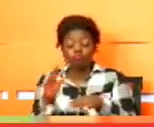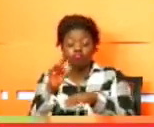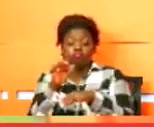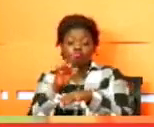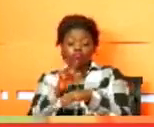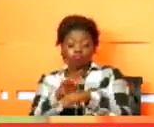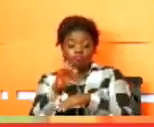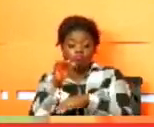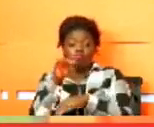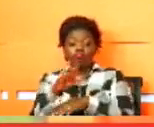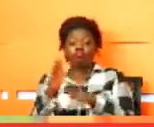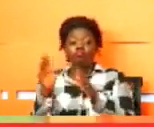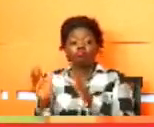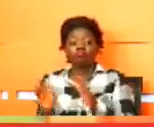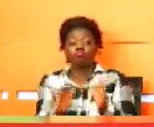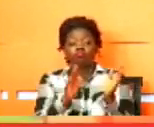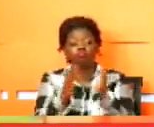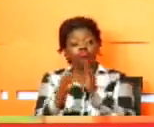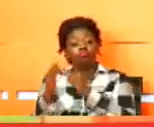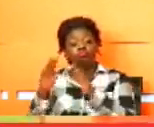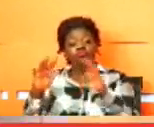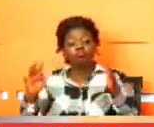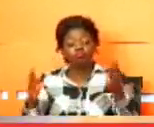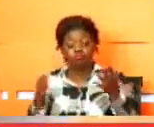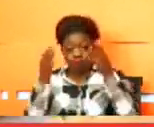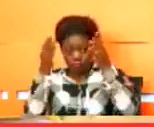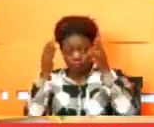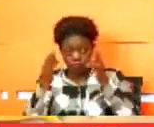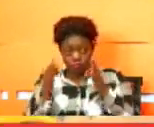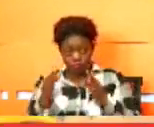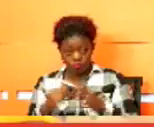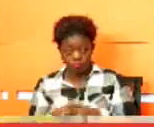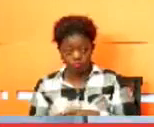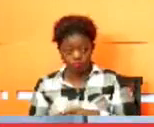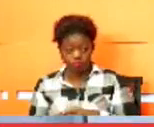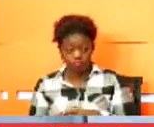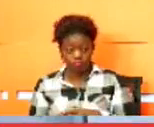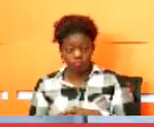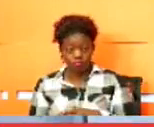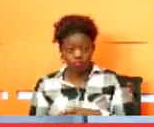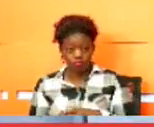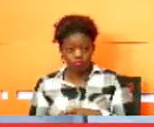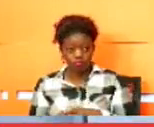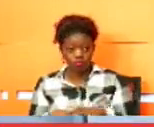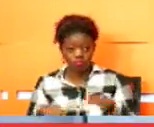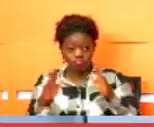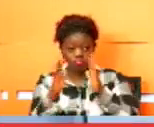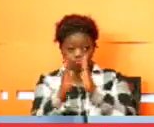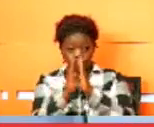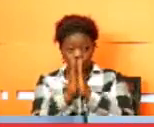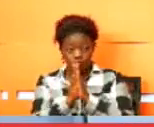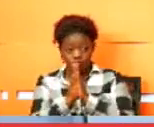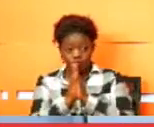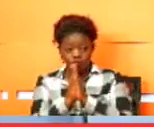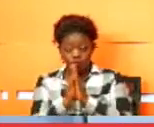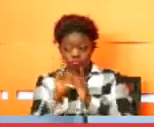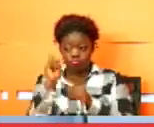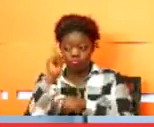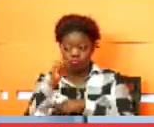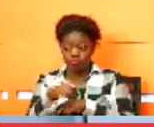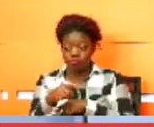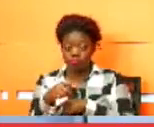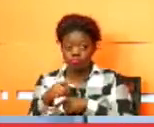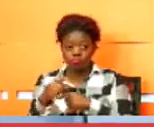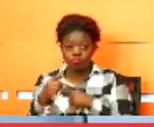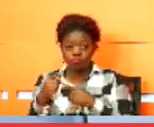naye nteekateeka za Katonda mukama bwati wasazeewo yansabira ne ntuuka ku nsa ery'okubeera